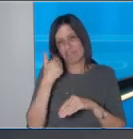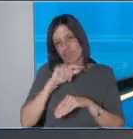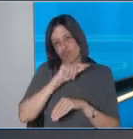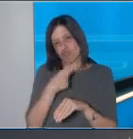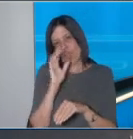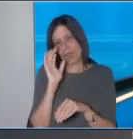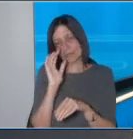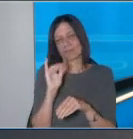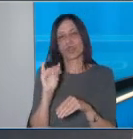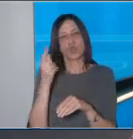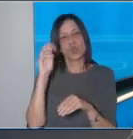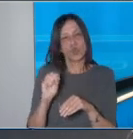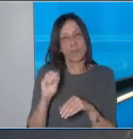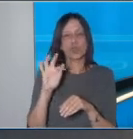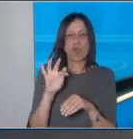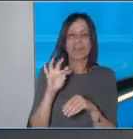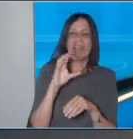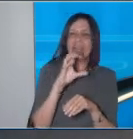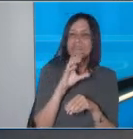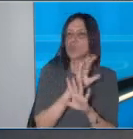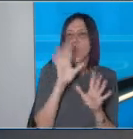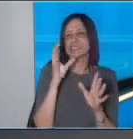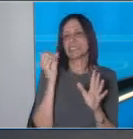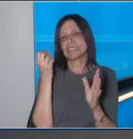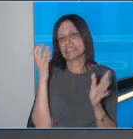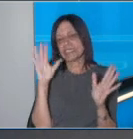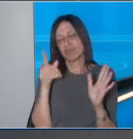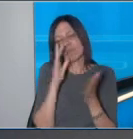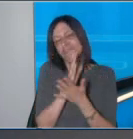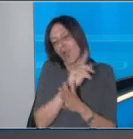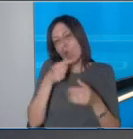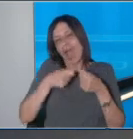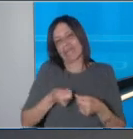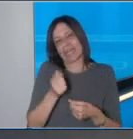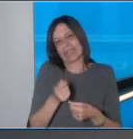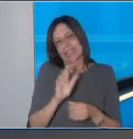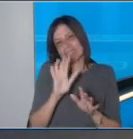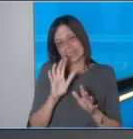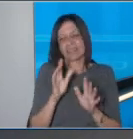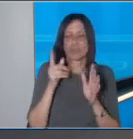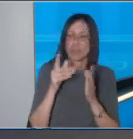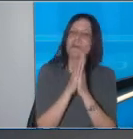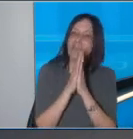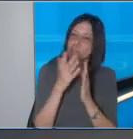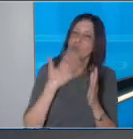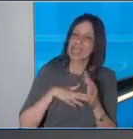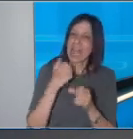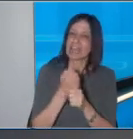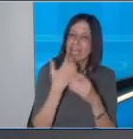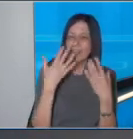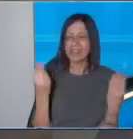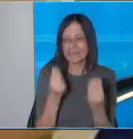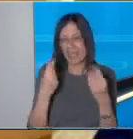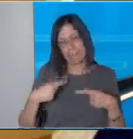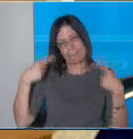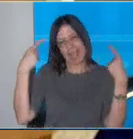לומר, כבר כן. יונטוב קלפון לא נחשב חבר כנסת. אפשר לקרוא לו סתם יונטוב, בלי חבר הכנסת יונטוב קלפון. הוא מבקש את זה, הוא רצה לעשות עוד כמה דברים היום,